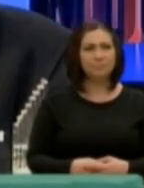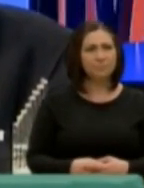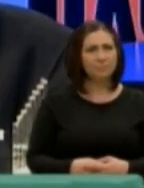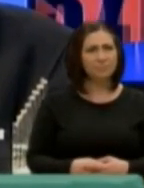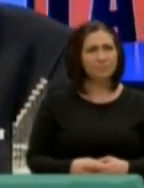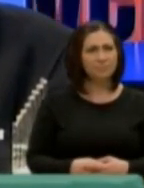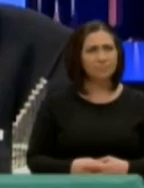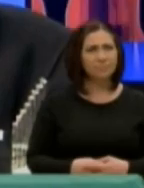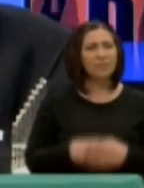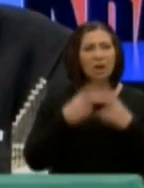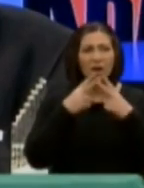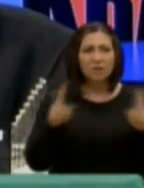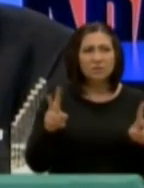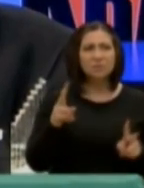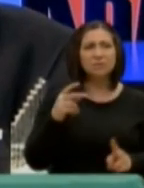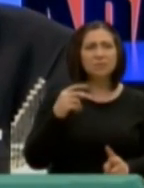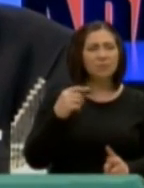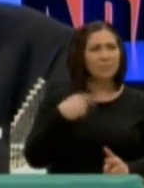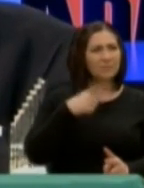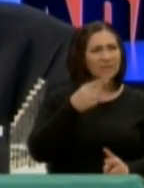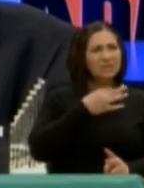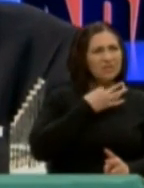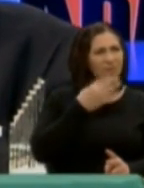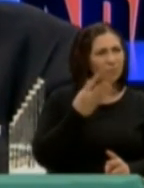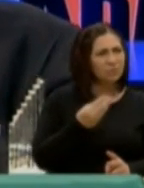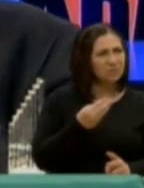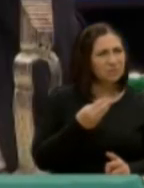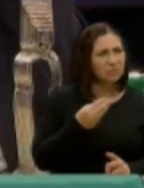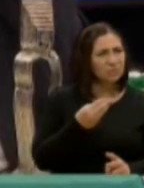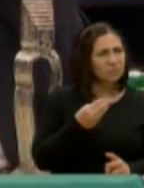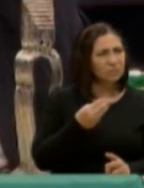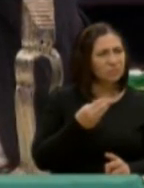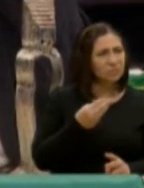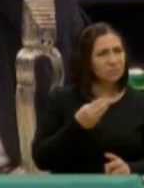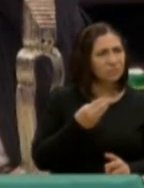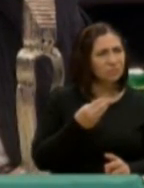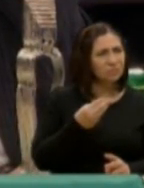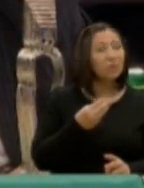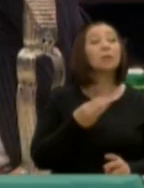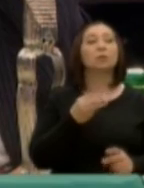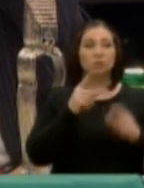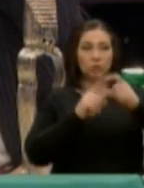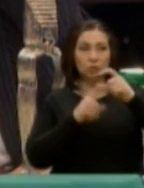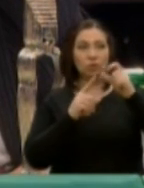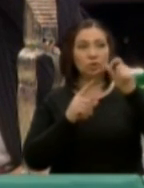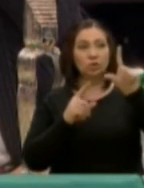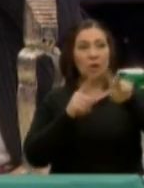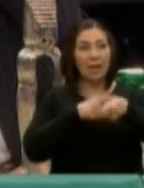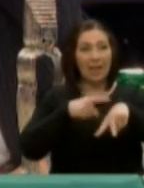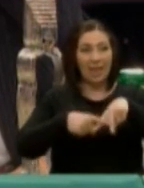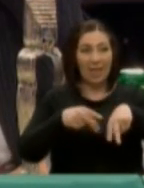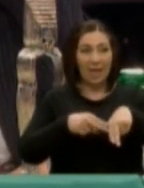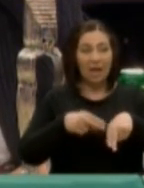Açıkçası benim sizden bir ricam olacaktı. Ben çölyak hastasıyım. Ne hastası? Duymadım. Ben çölyak hastasıyım. Çölyak.